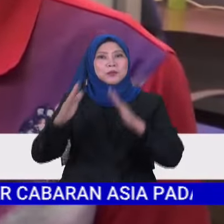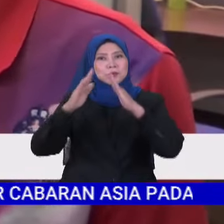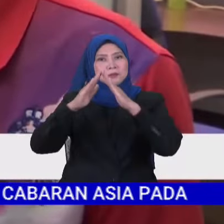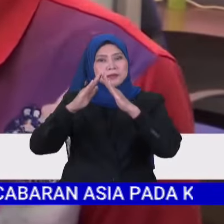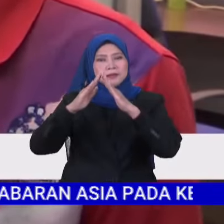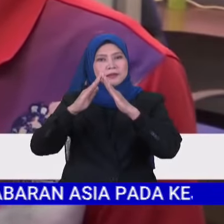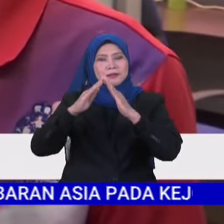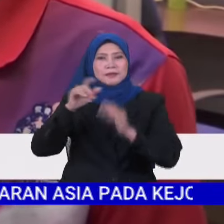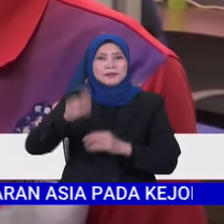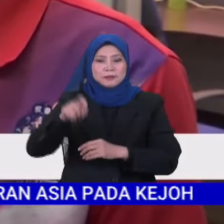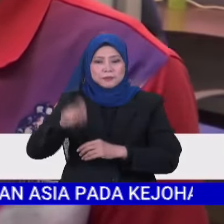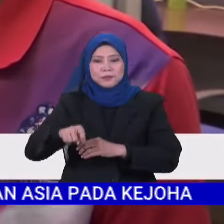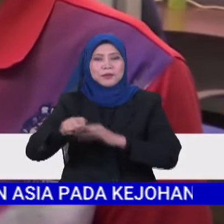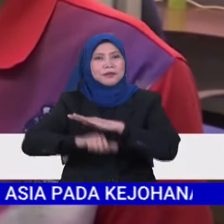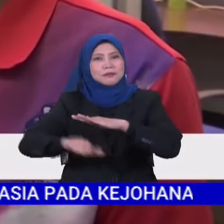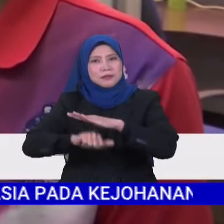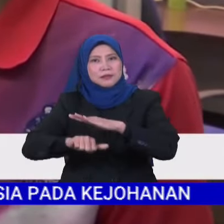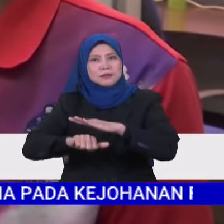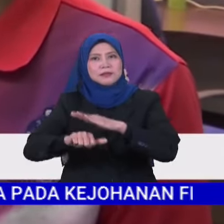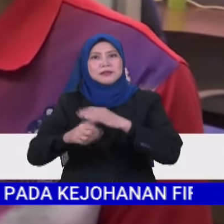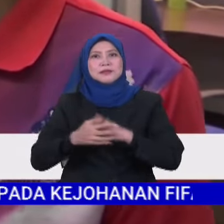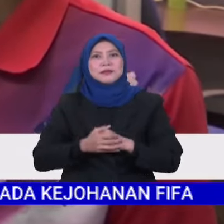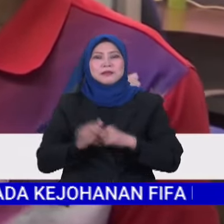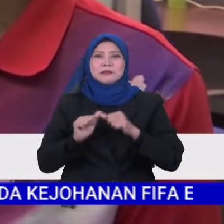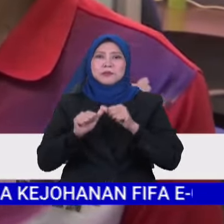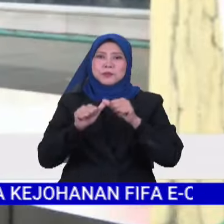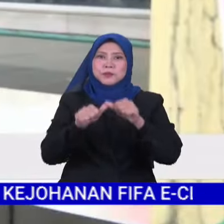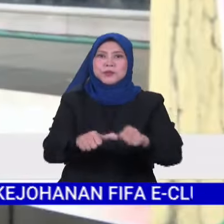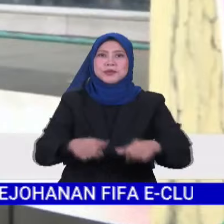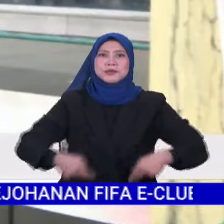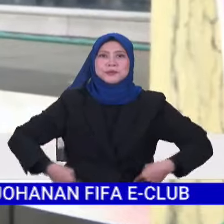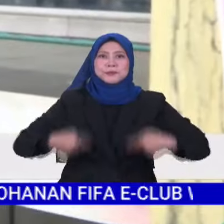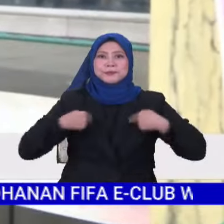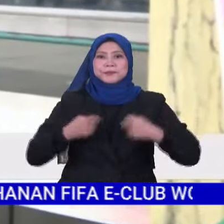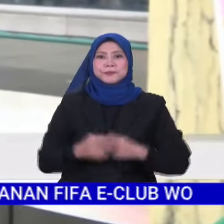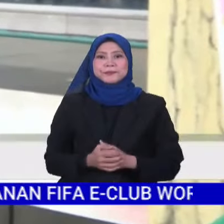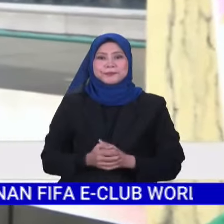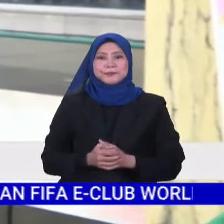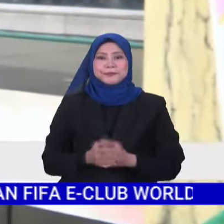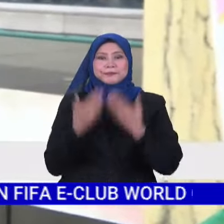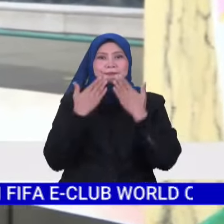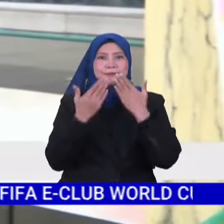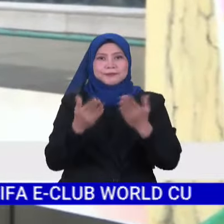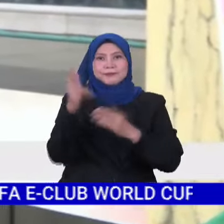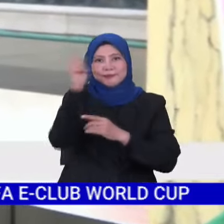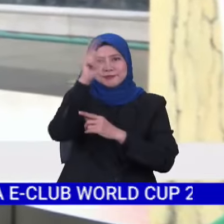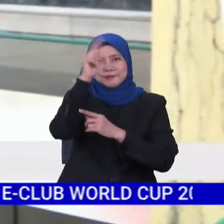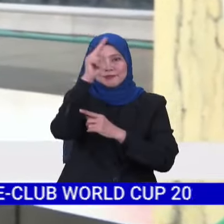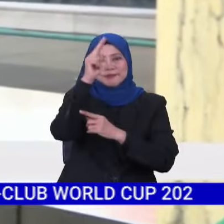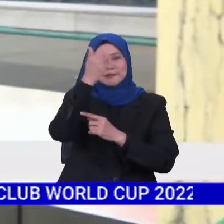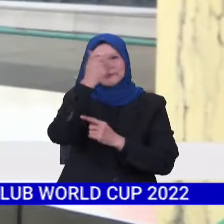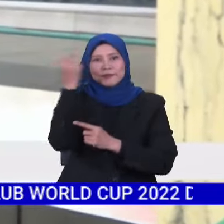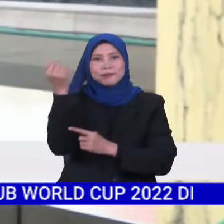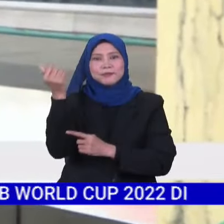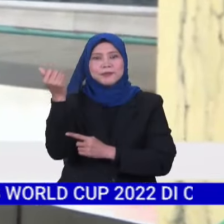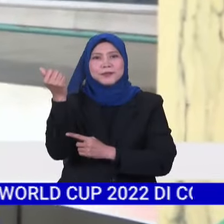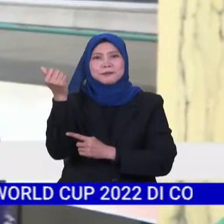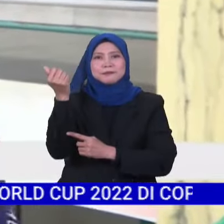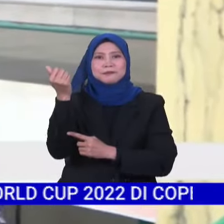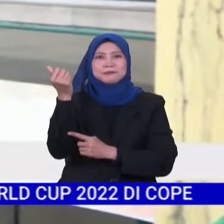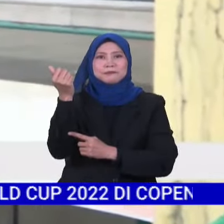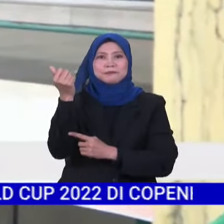kepulauan-kepulauan harian untuk terus ke hidup terima kasih pada Kerajaan sebab